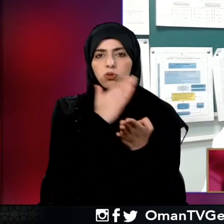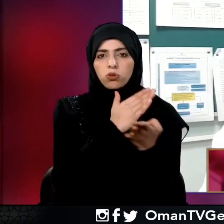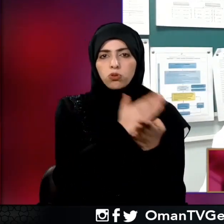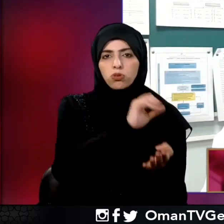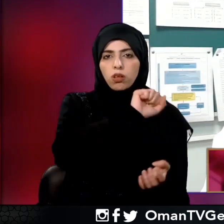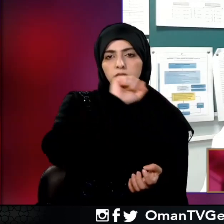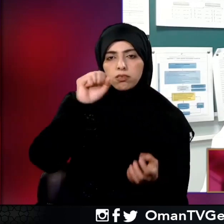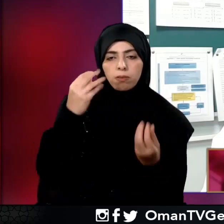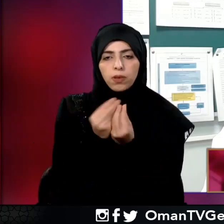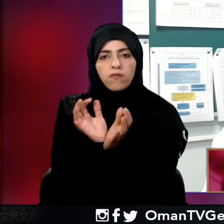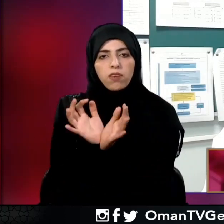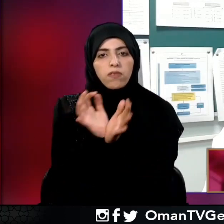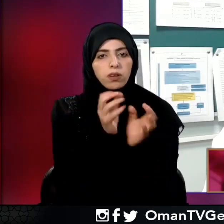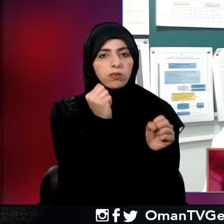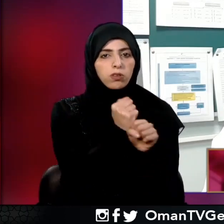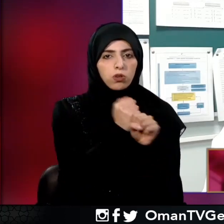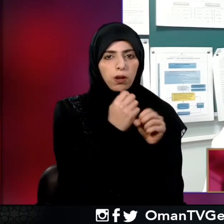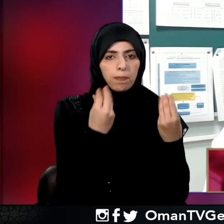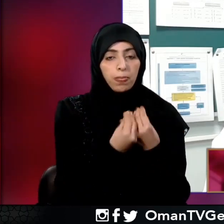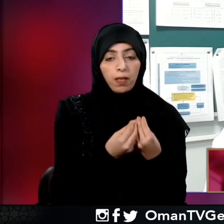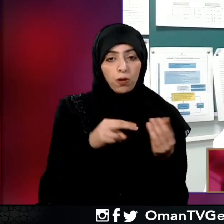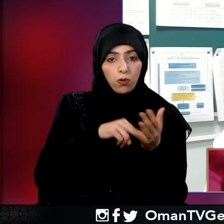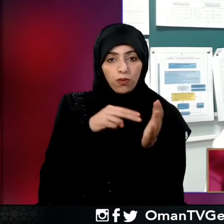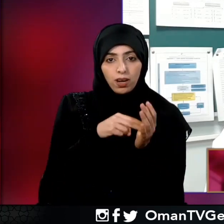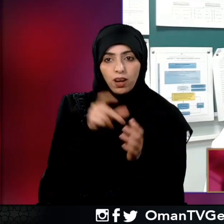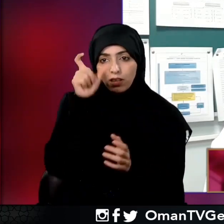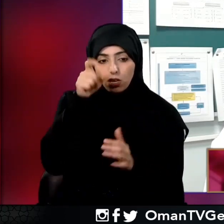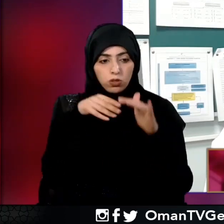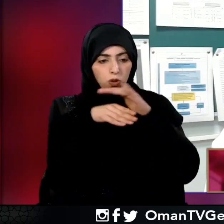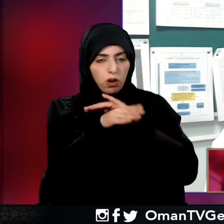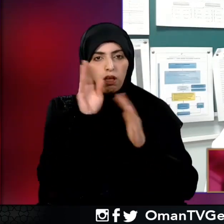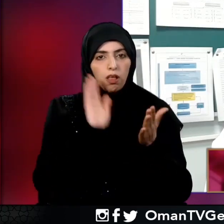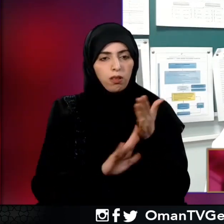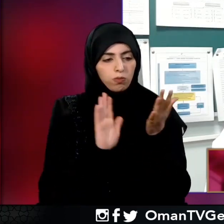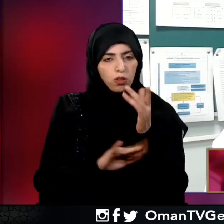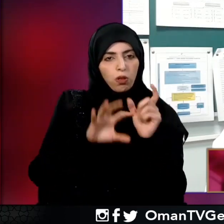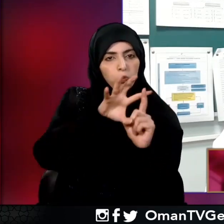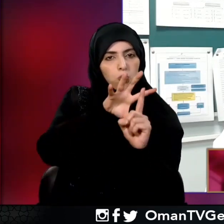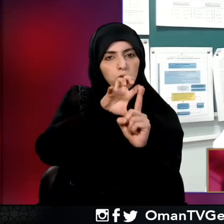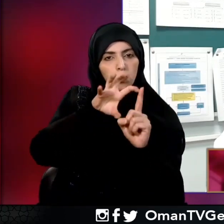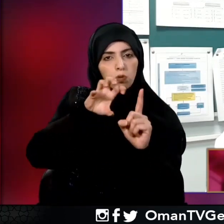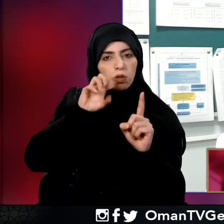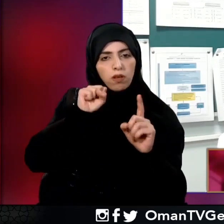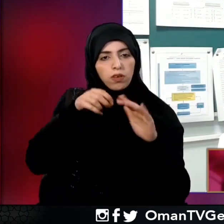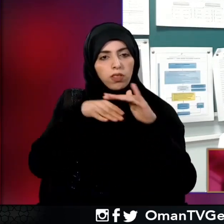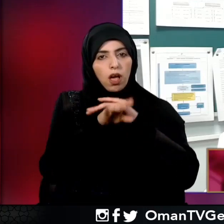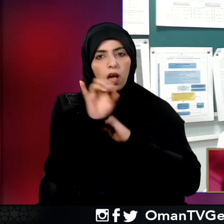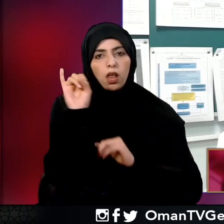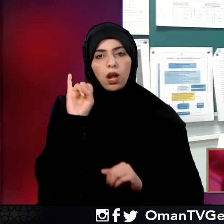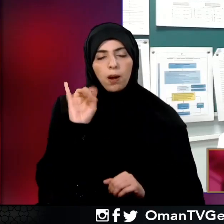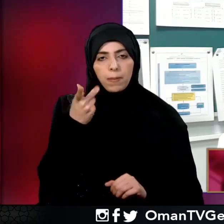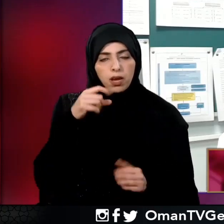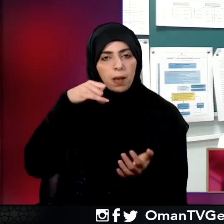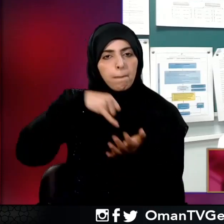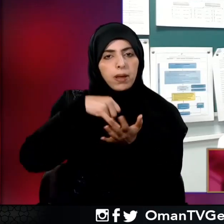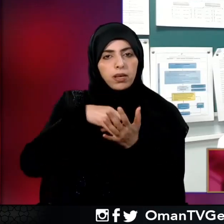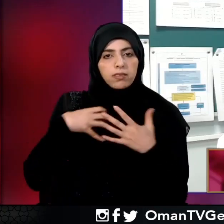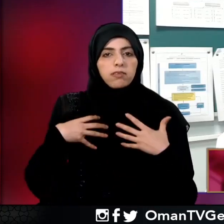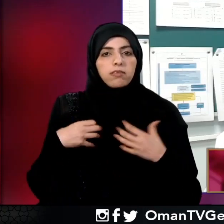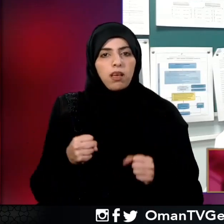التحكم في عملية أو تقليل احتمالية نقل العدوى في داخل المؤسسة